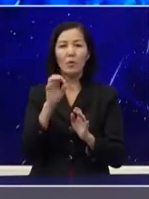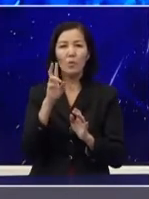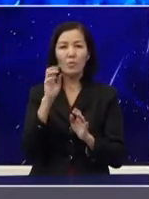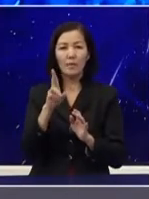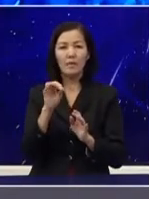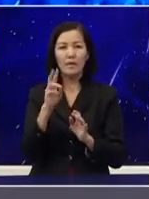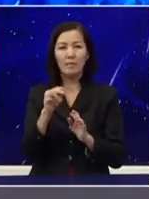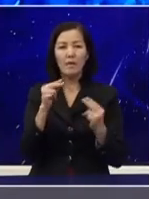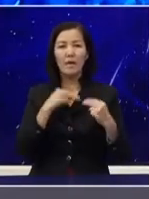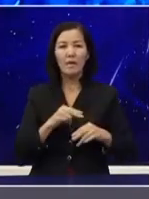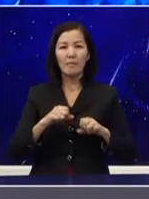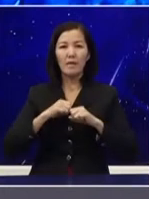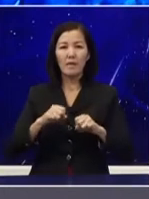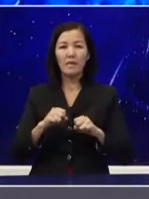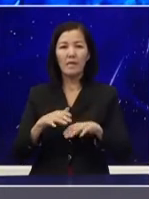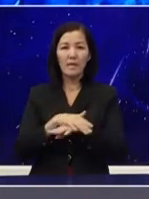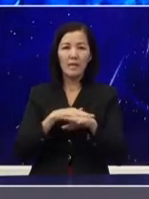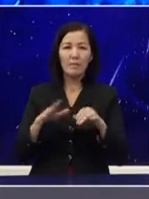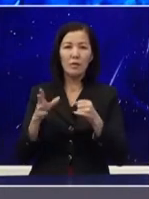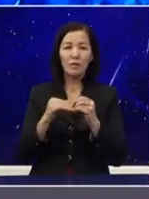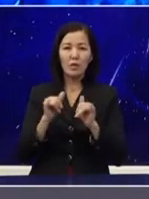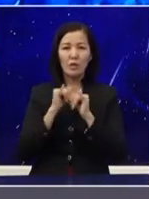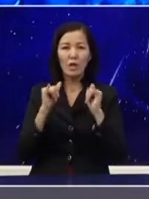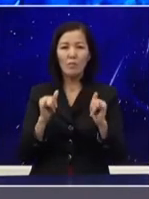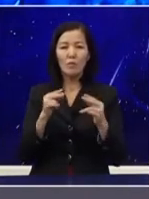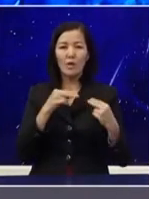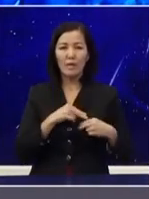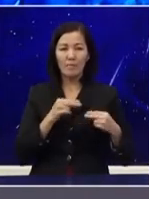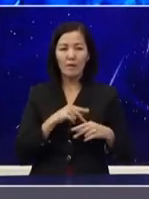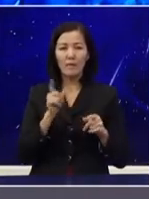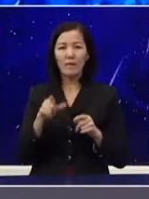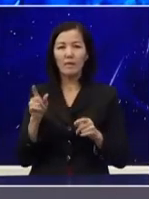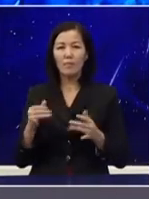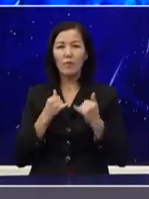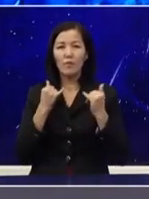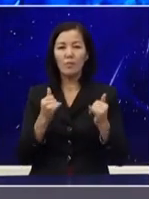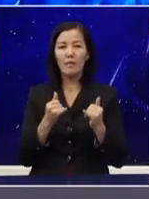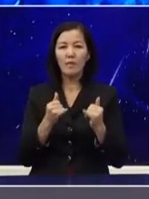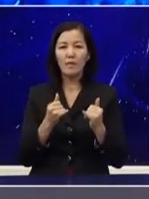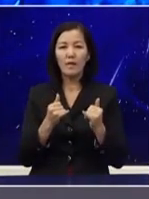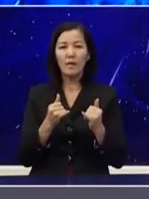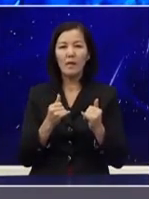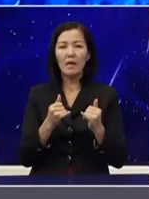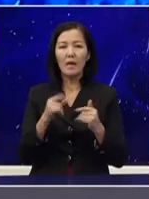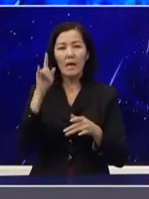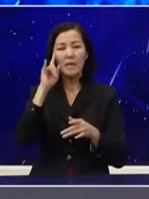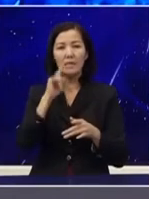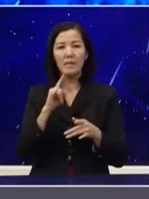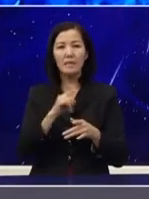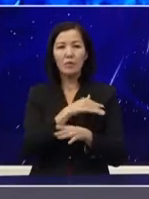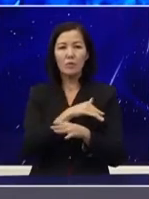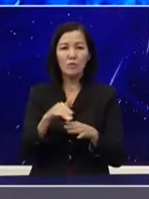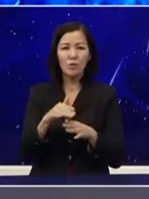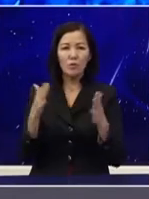Көбес Ақылбайұлы еңбегерлері. Ел мен жердің дамуына аянбай тер төккен жандар. Құрметіне арда азаматтар тұрған Қазақстан көшесі